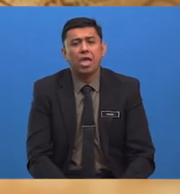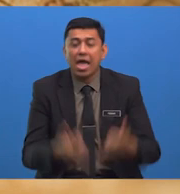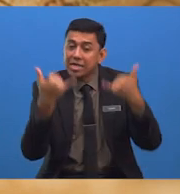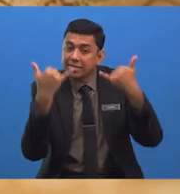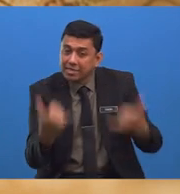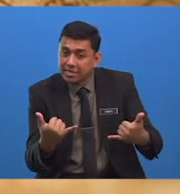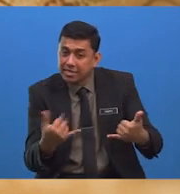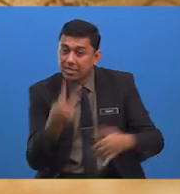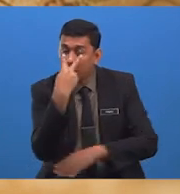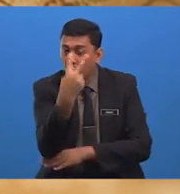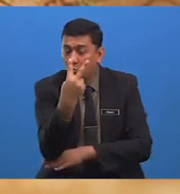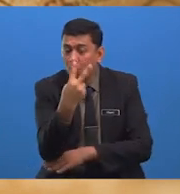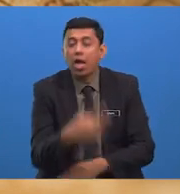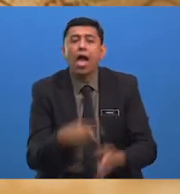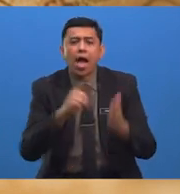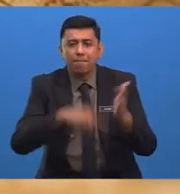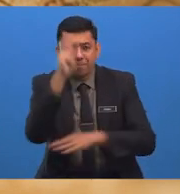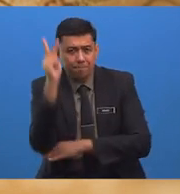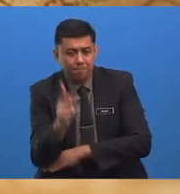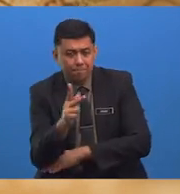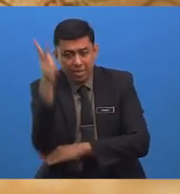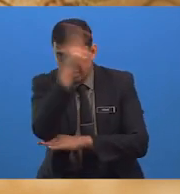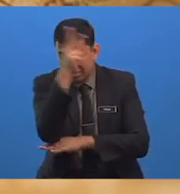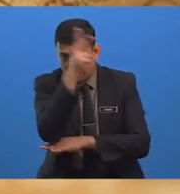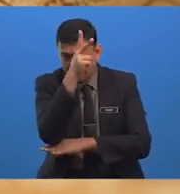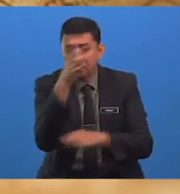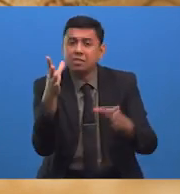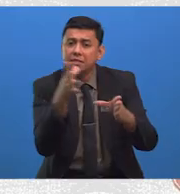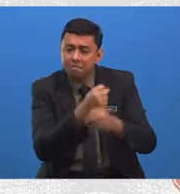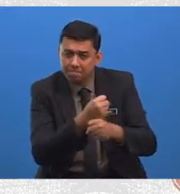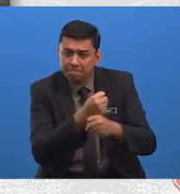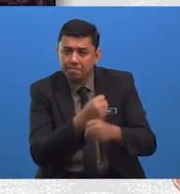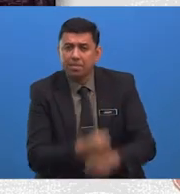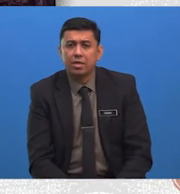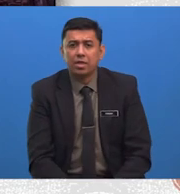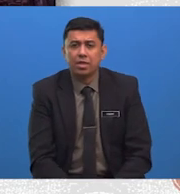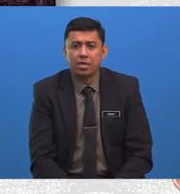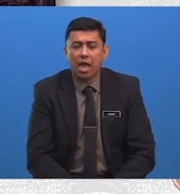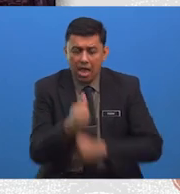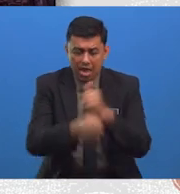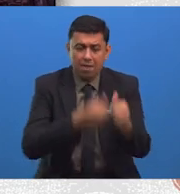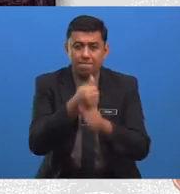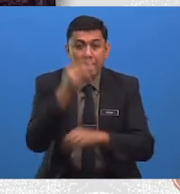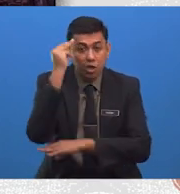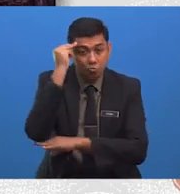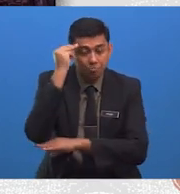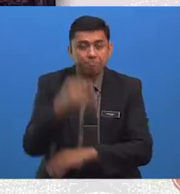Sekarang kita lihat apakah kerajaan yang terdapat dalam Kerajaan Alam Melayu.